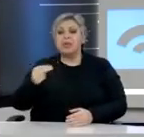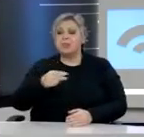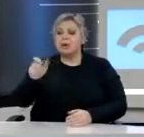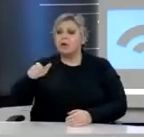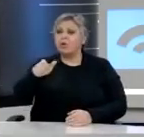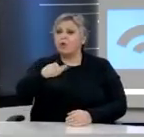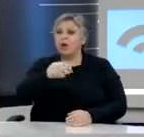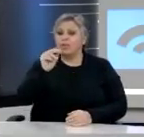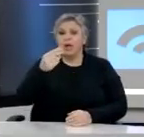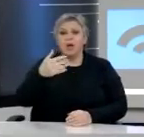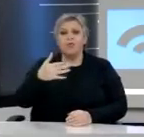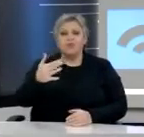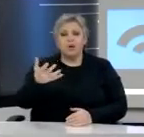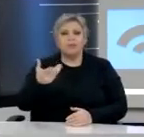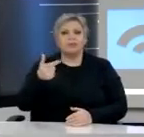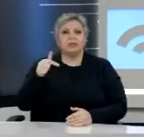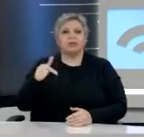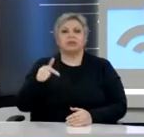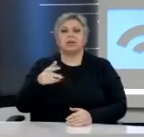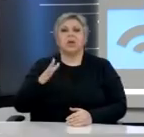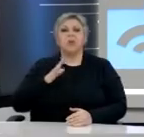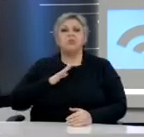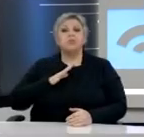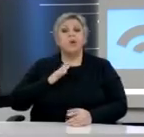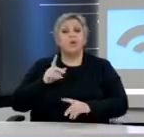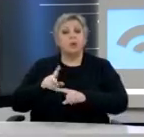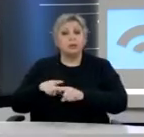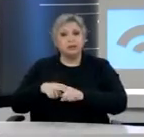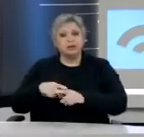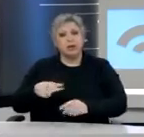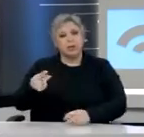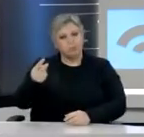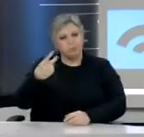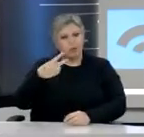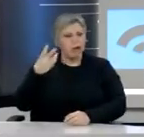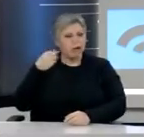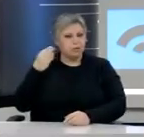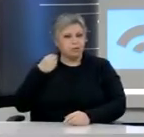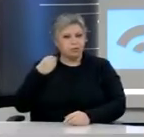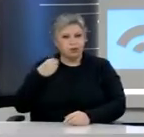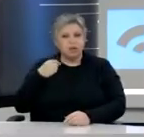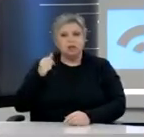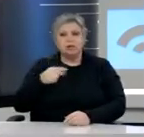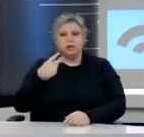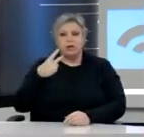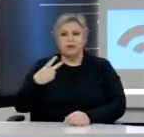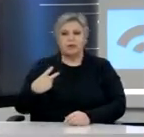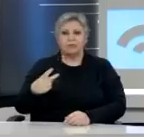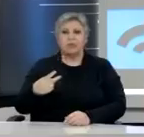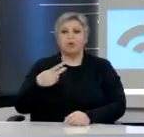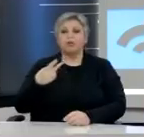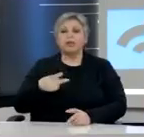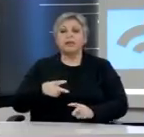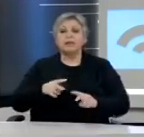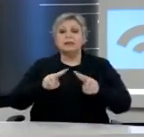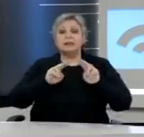παρακολουθούν είναι ότι ΣΥΡΙΖΑ και Νέα Δημοκρατία διαμορφώνουν ένα νέο διπολισμό. Ναι, αυτή είναι η πραγματικότητα. Με βάση